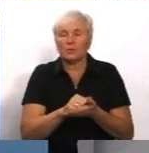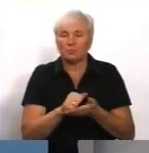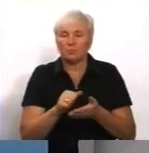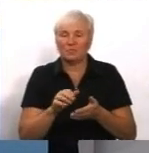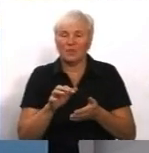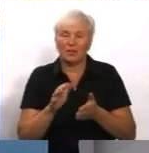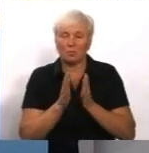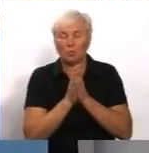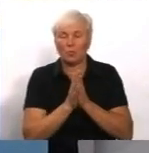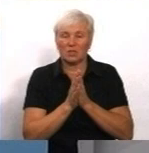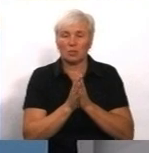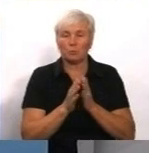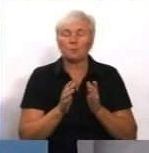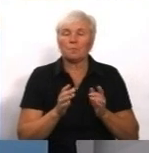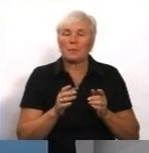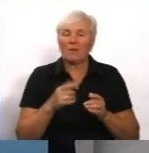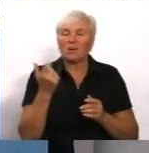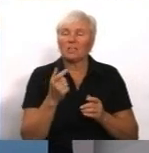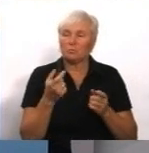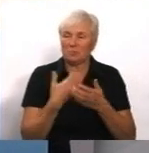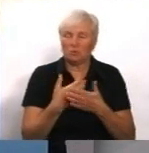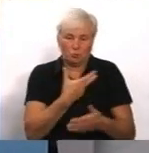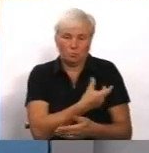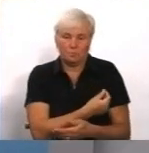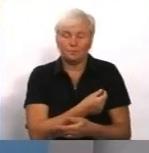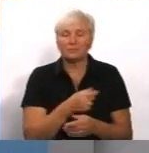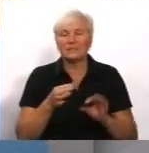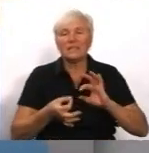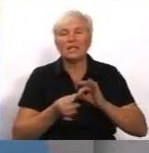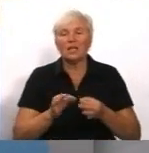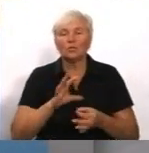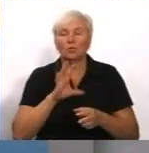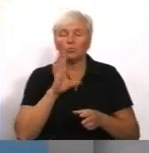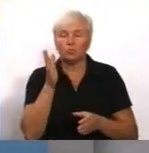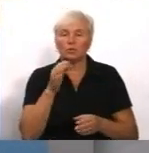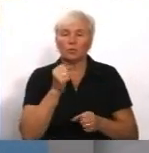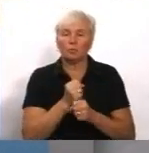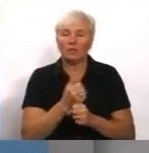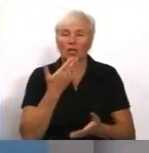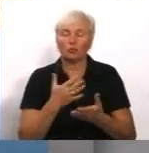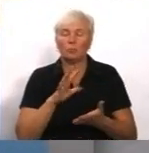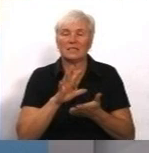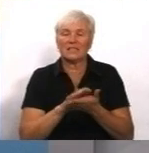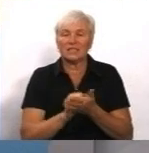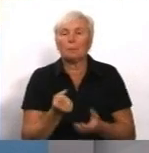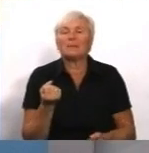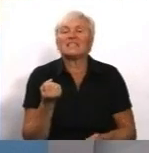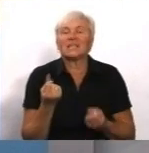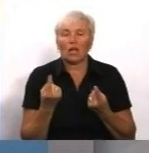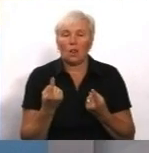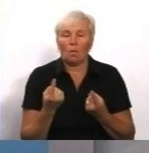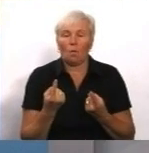її щепити. Тому це складно буде робити, якщо ми не знищимо джерело, тобто